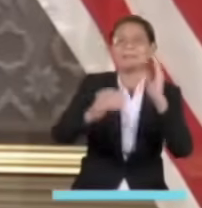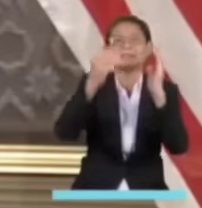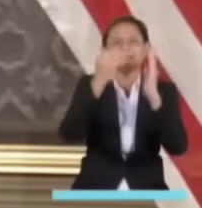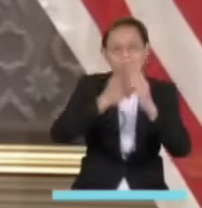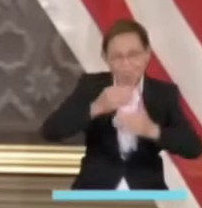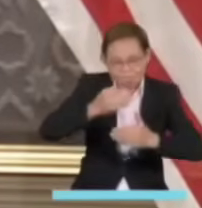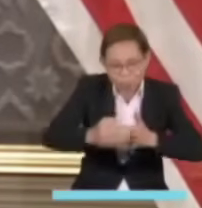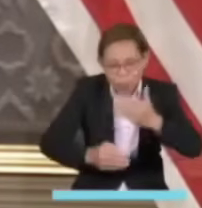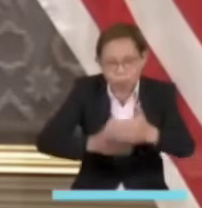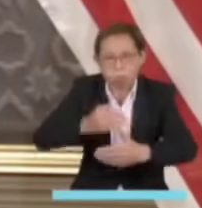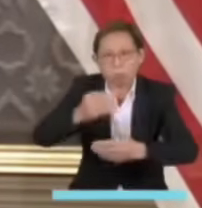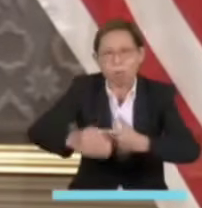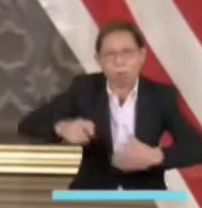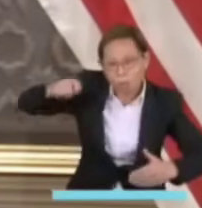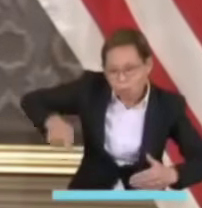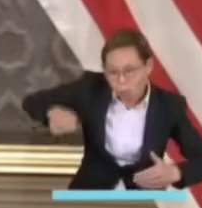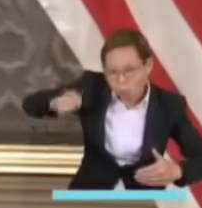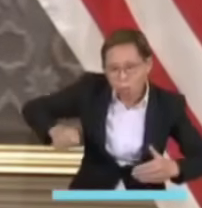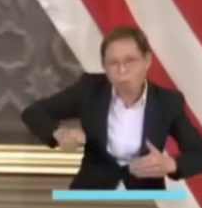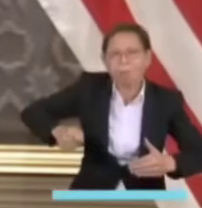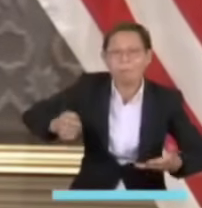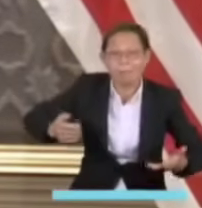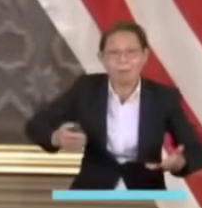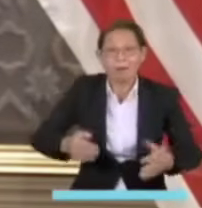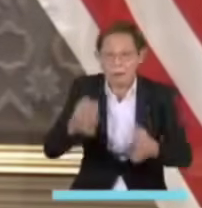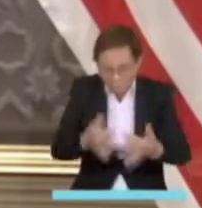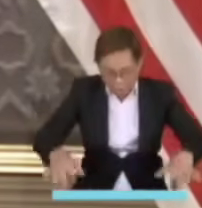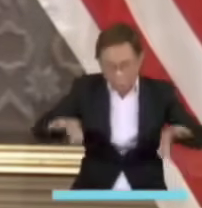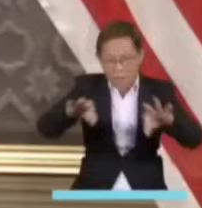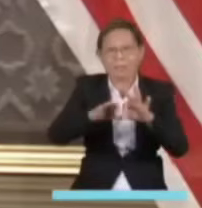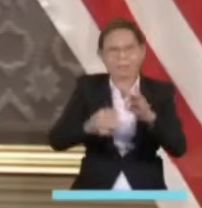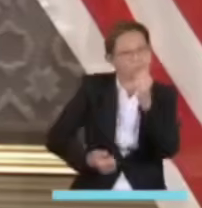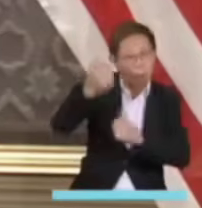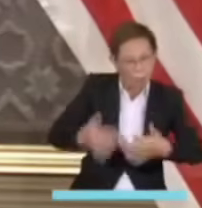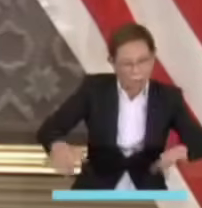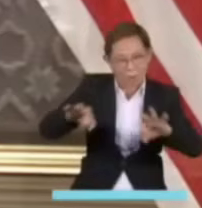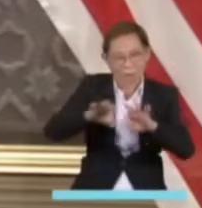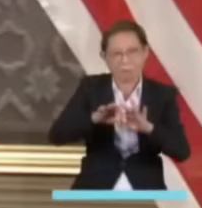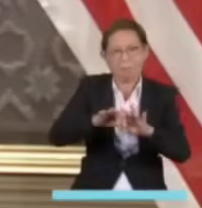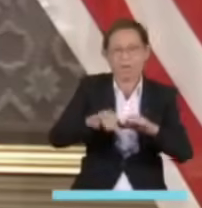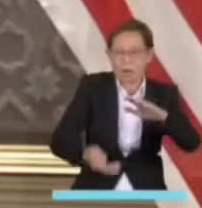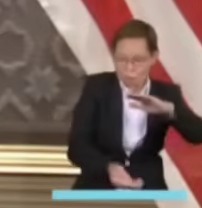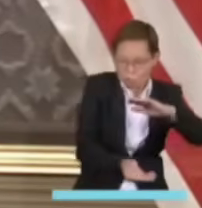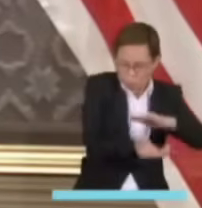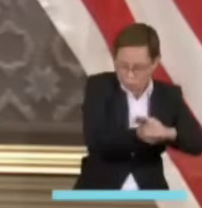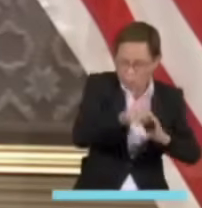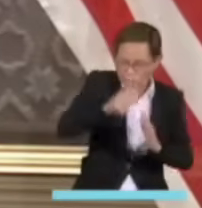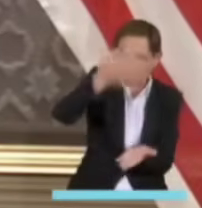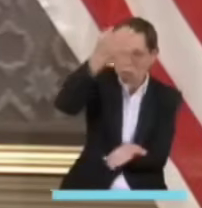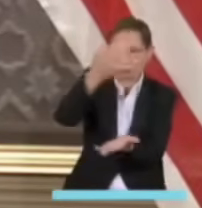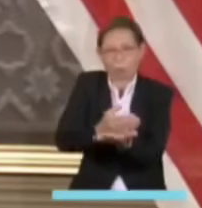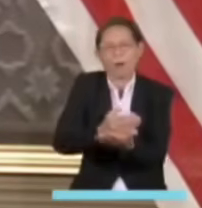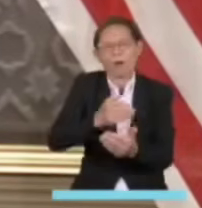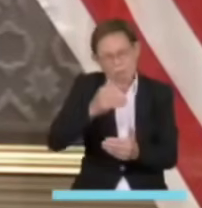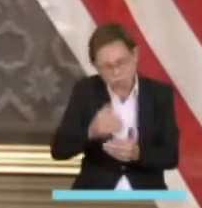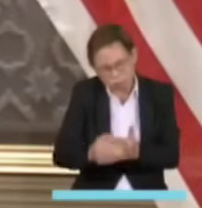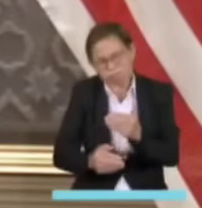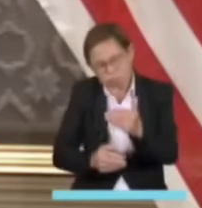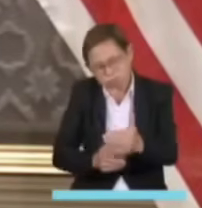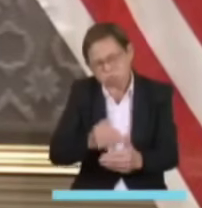mahkamah. Yang penting amalan ini mesti dihentikan. Proses mengambil